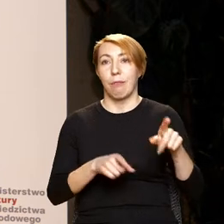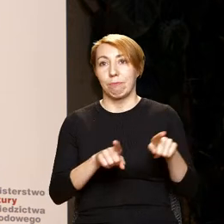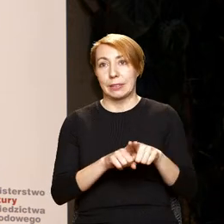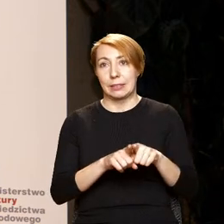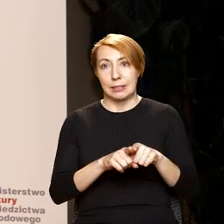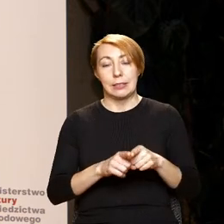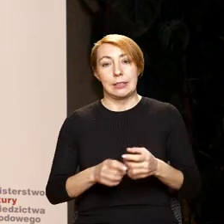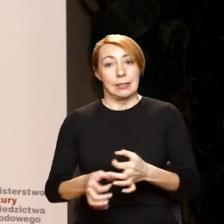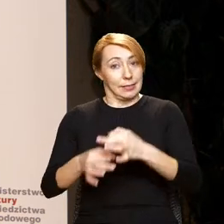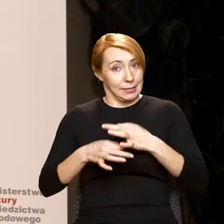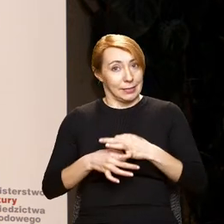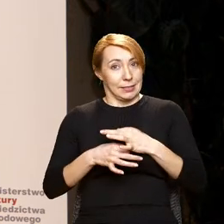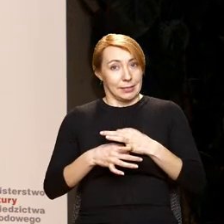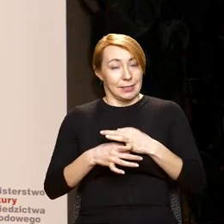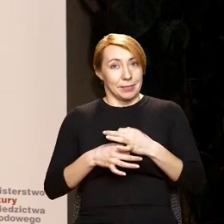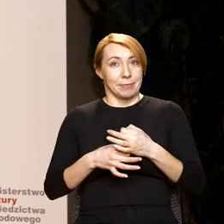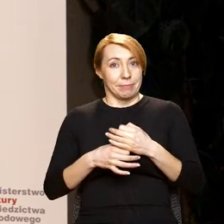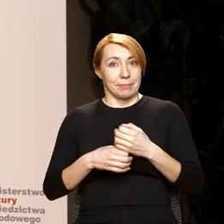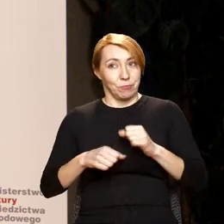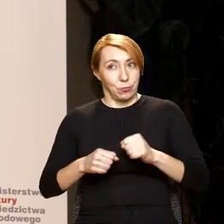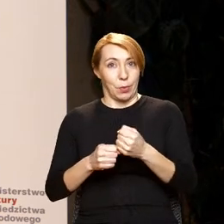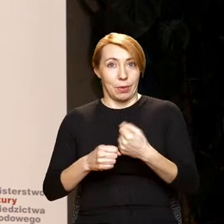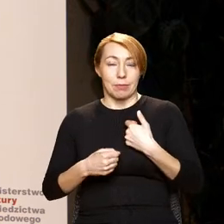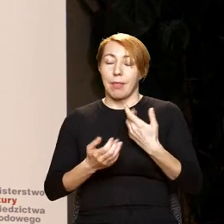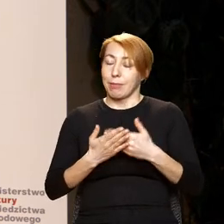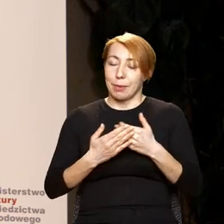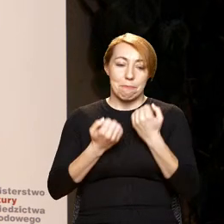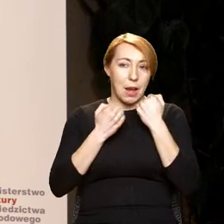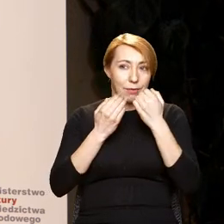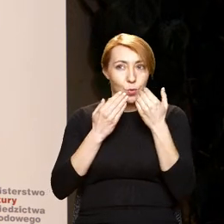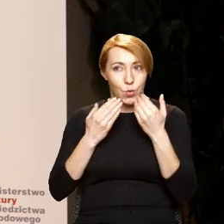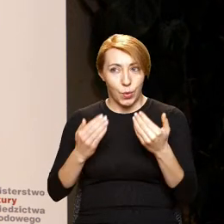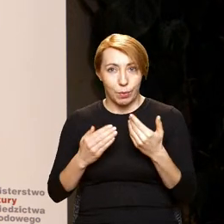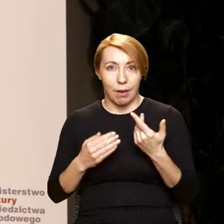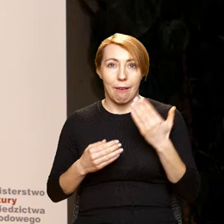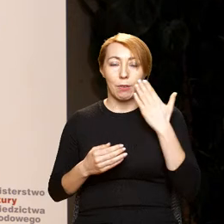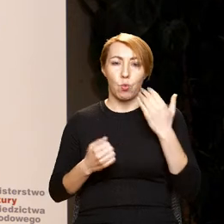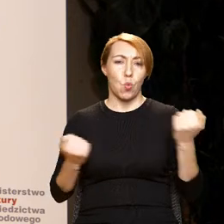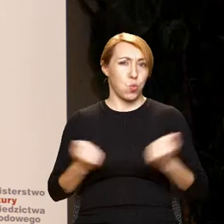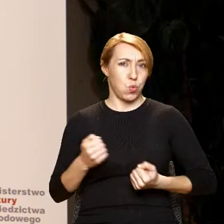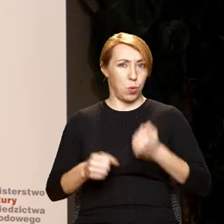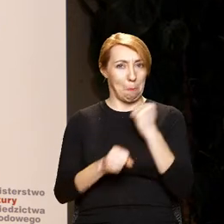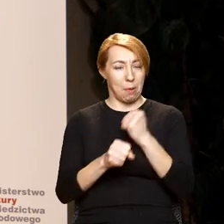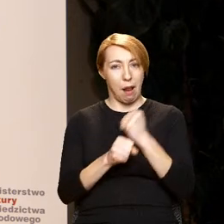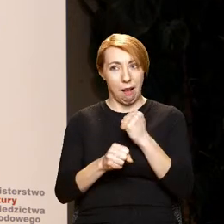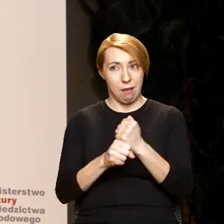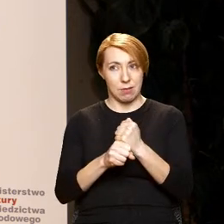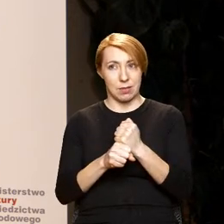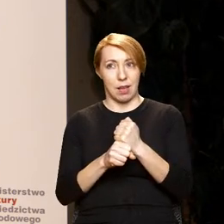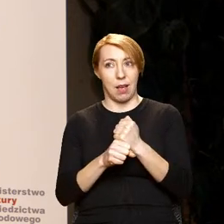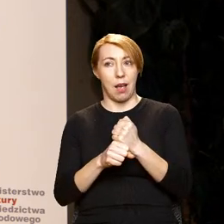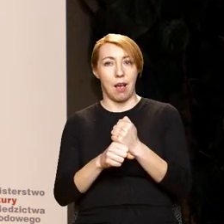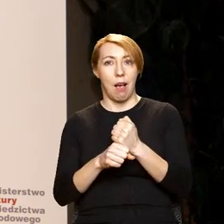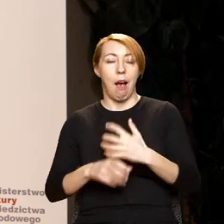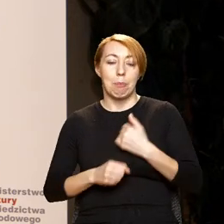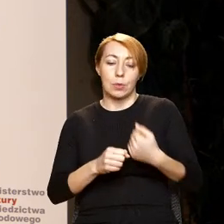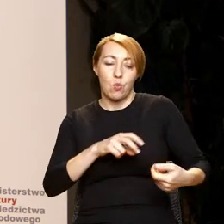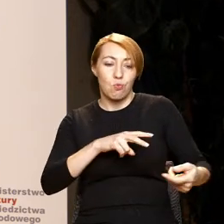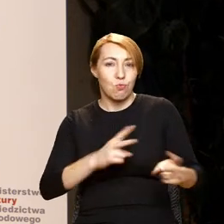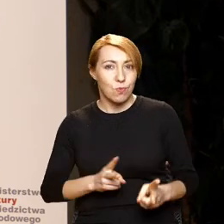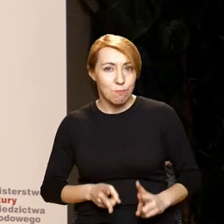Wzięła to na siebie, za co jestem bardzo, bardzo wdzięczna i wiem, jaki to jest ogrom pracy, który był włożony w i